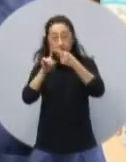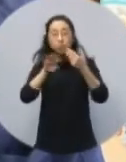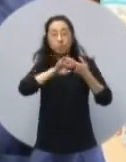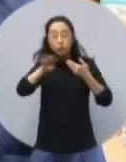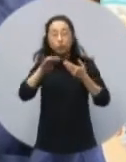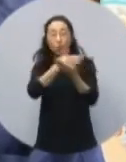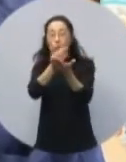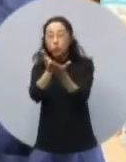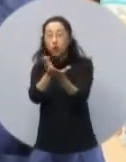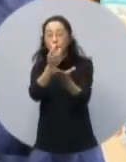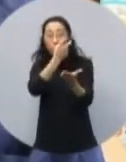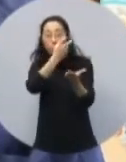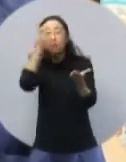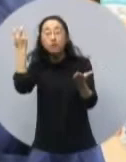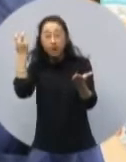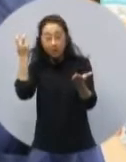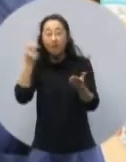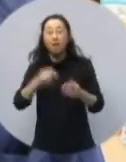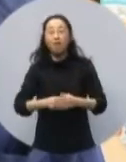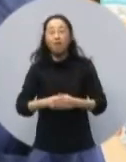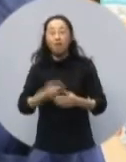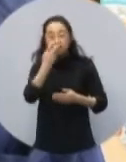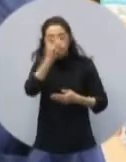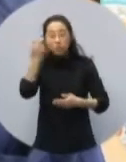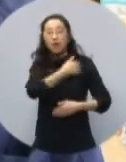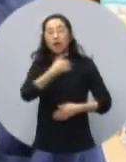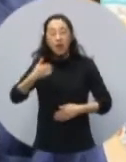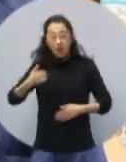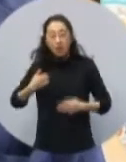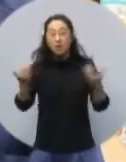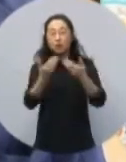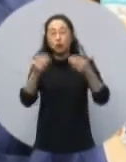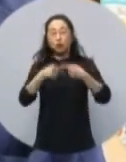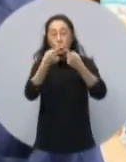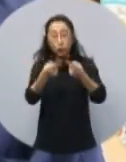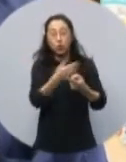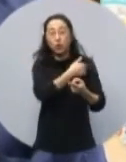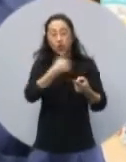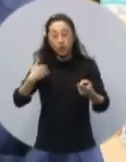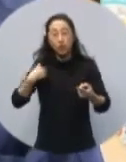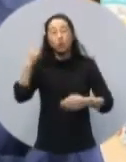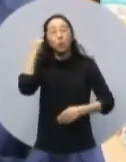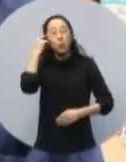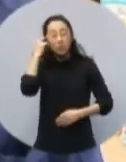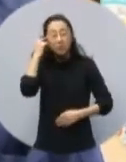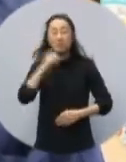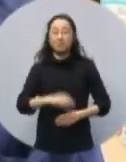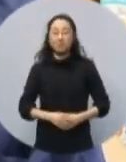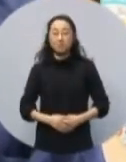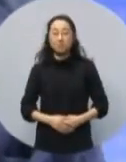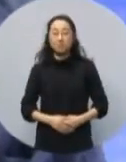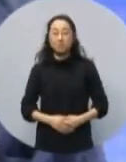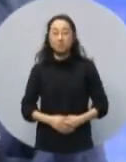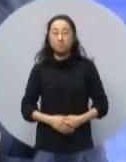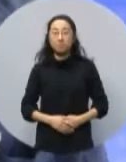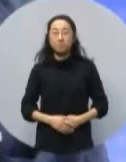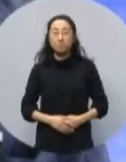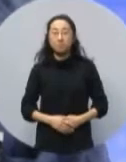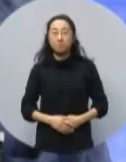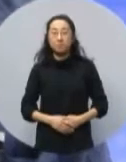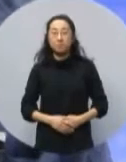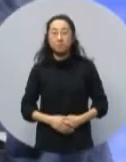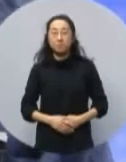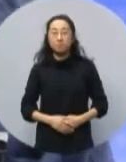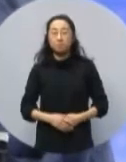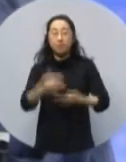の分野も見つければ、そうですね、就職できるんじゃないのかなって思います。 そ